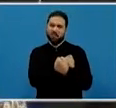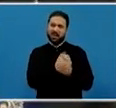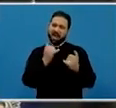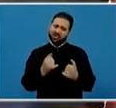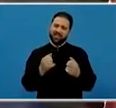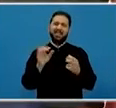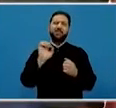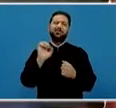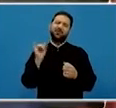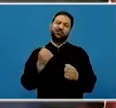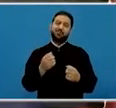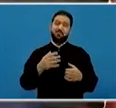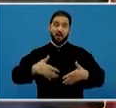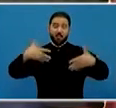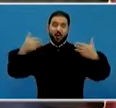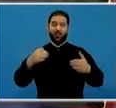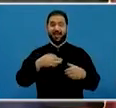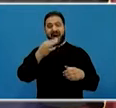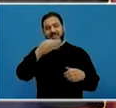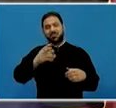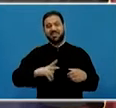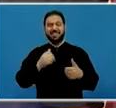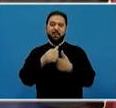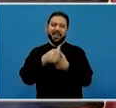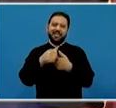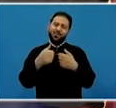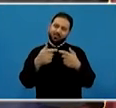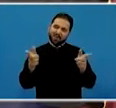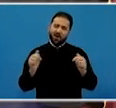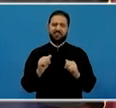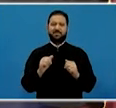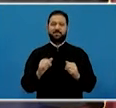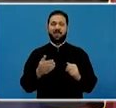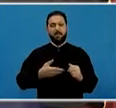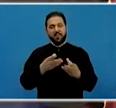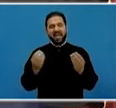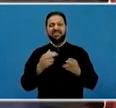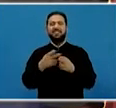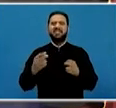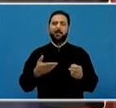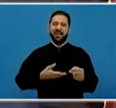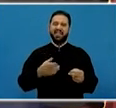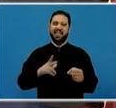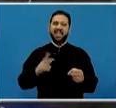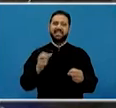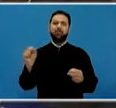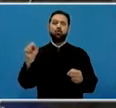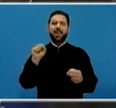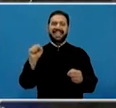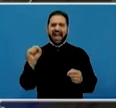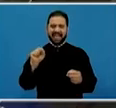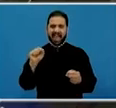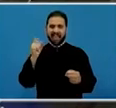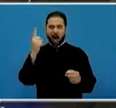așa. Preasfințite Părinte, este solidaritatea o condiție a prieteniei? Cred că nu